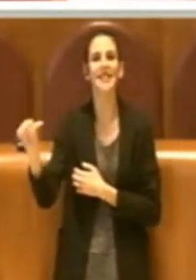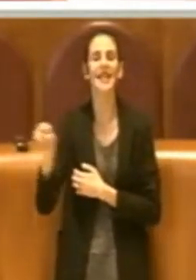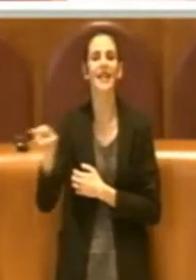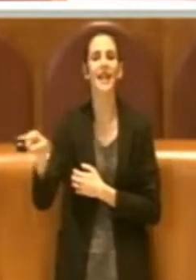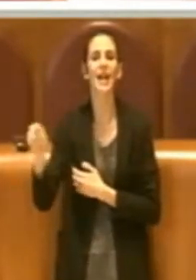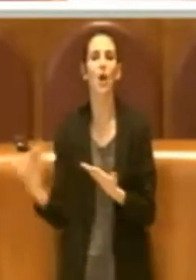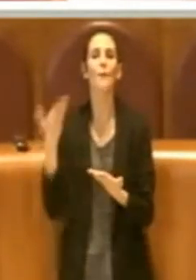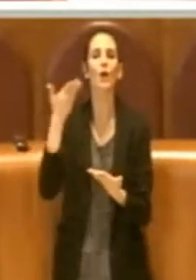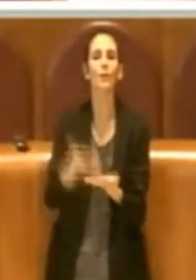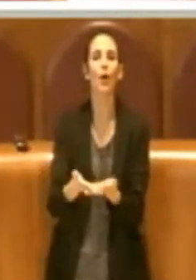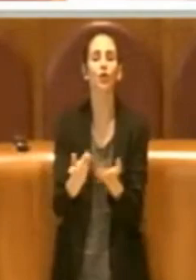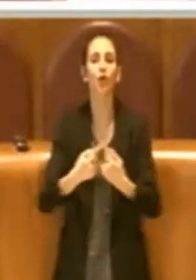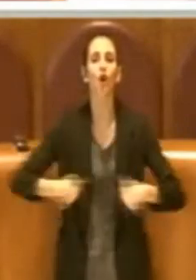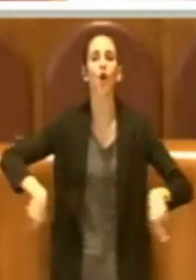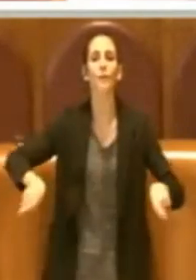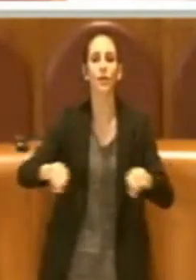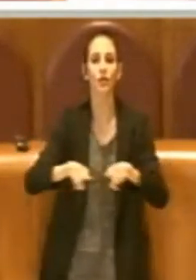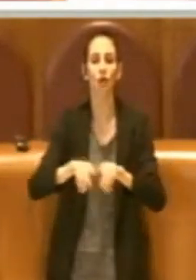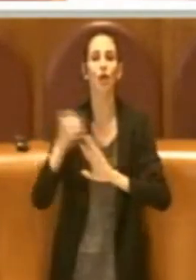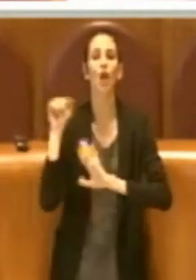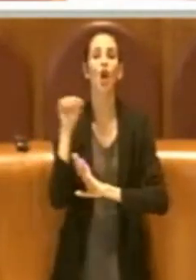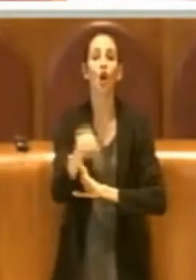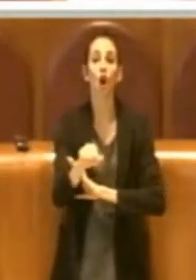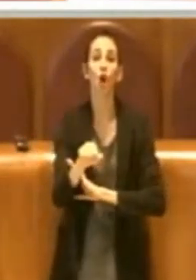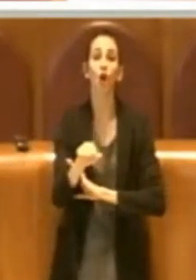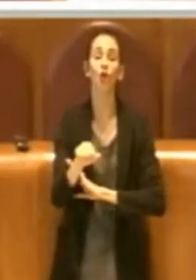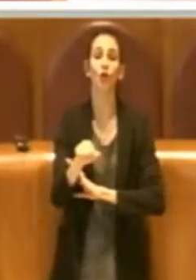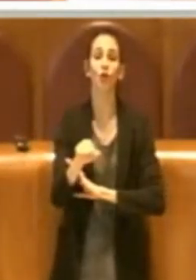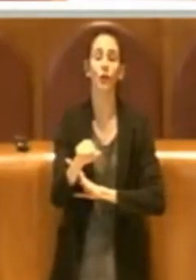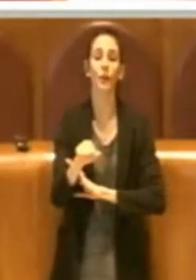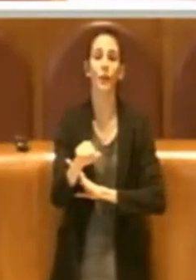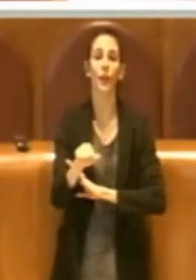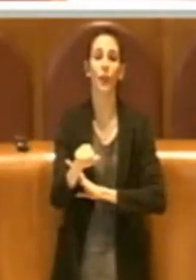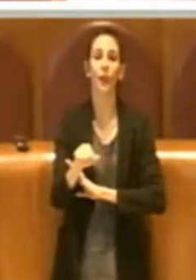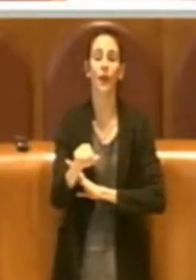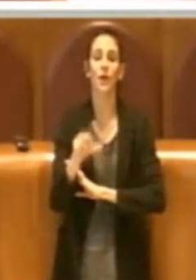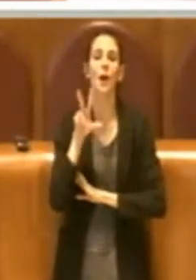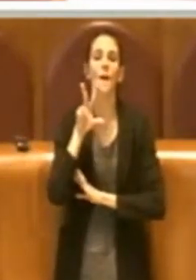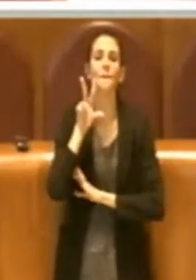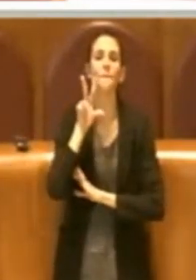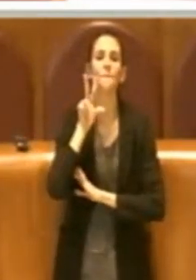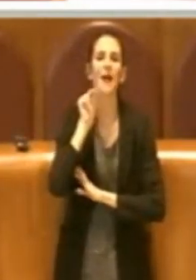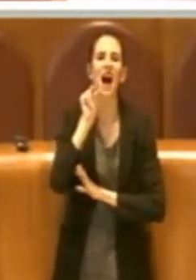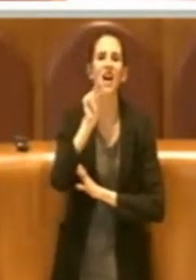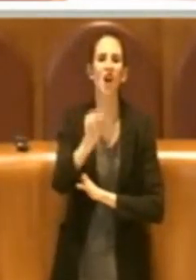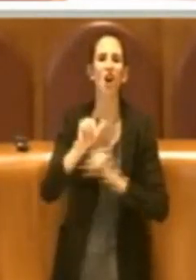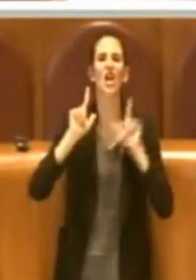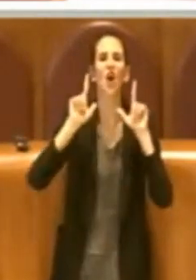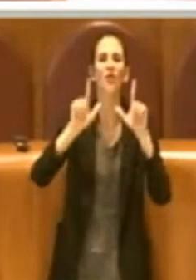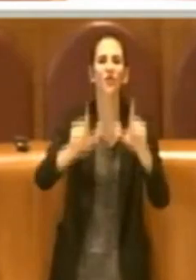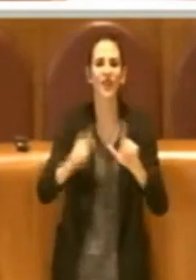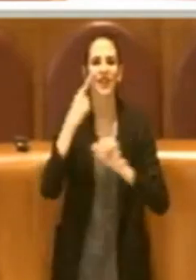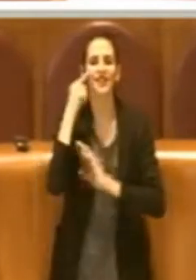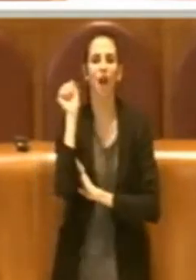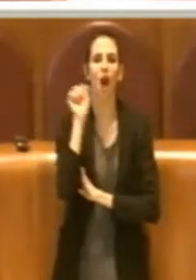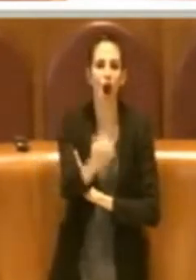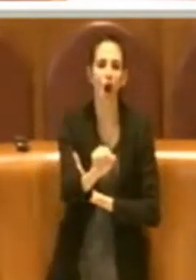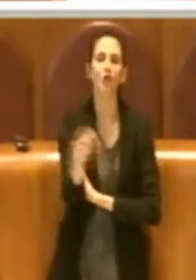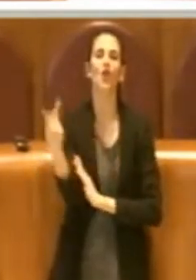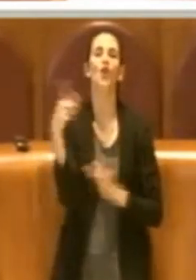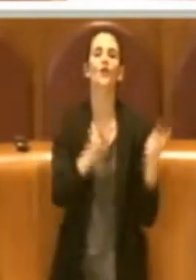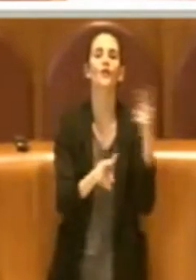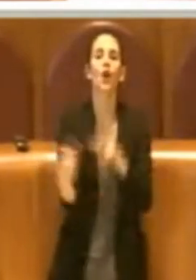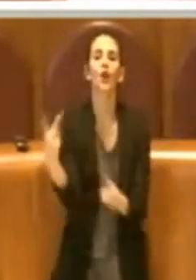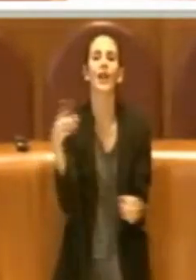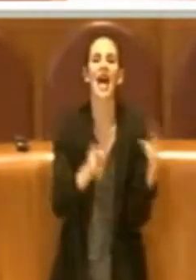commissione contro i pronunciamenti anche verbali di odio e di violenza,